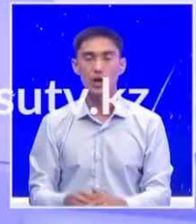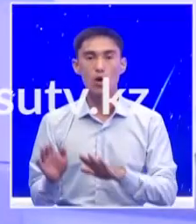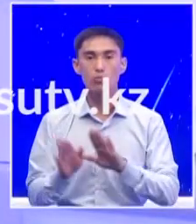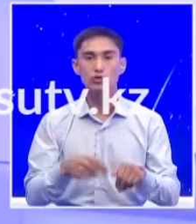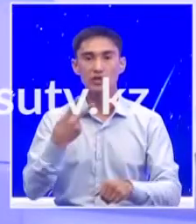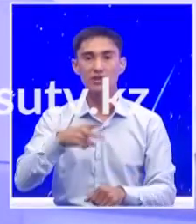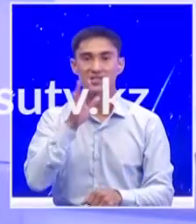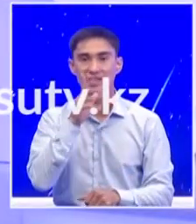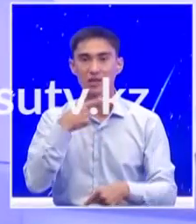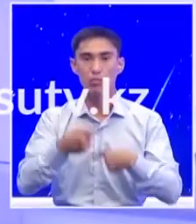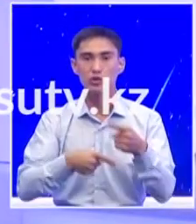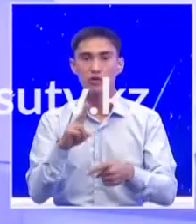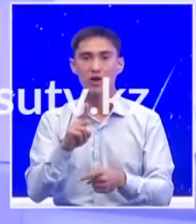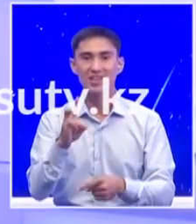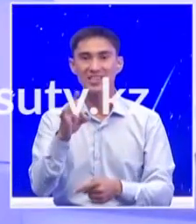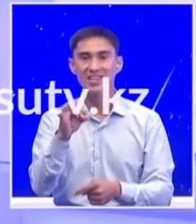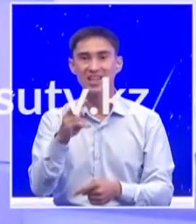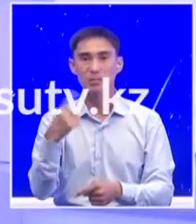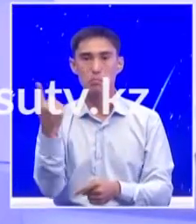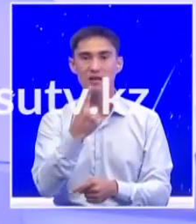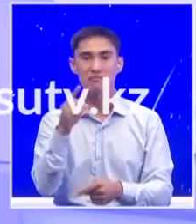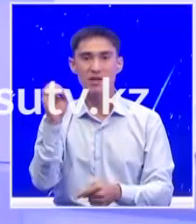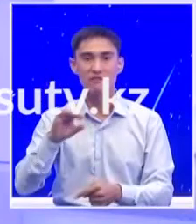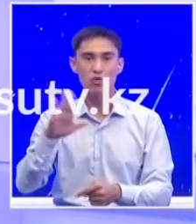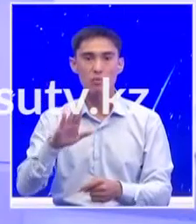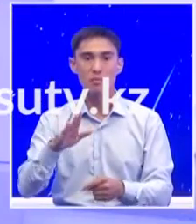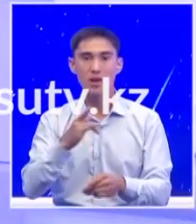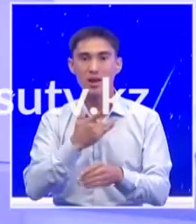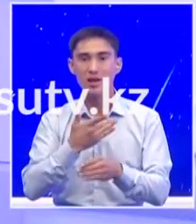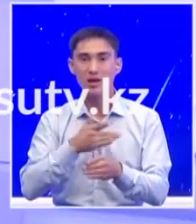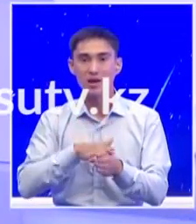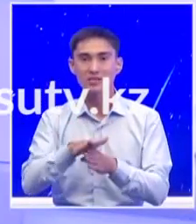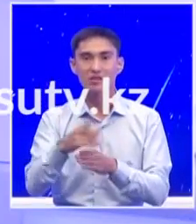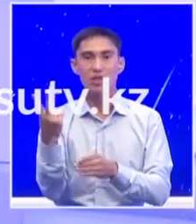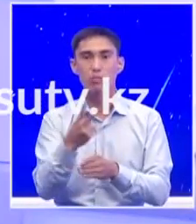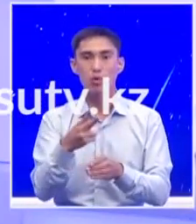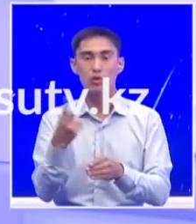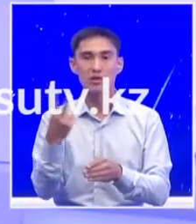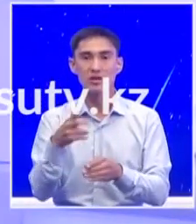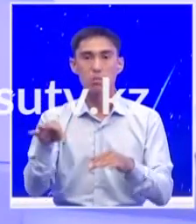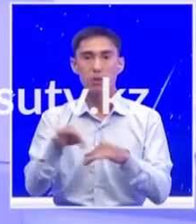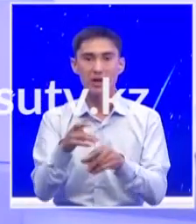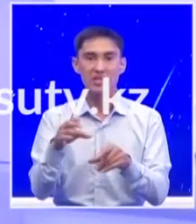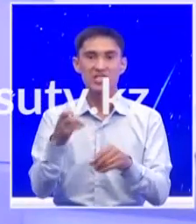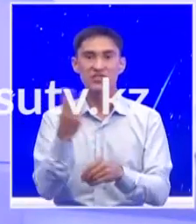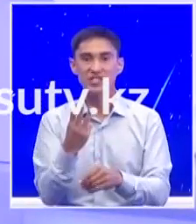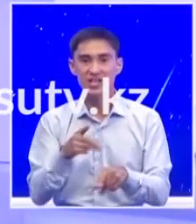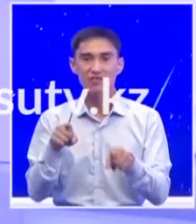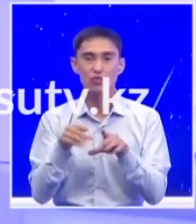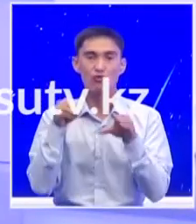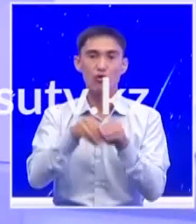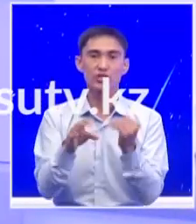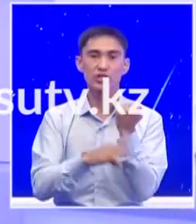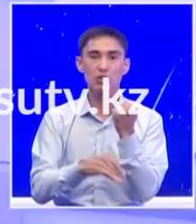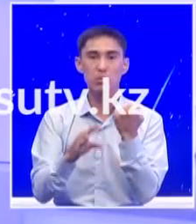Спустя 20 лет после того, как Нидерланды первыми в Европе легализовали однополые браки, Швейцария все еще входит в число